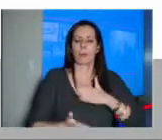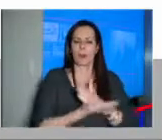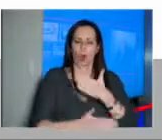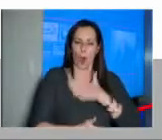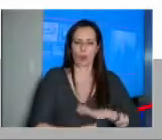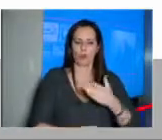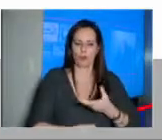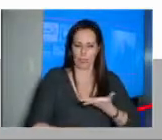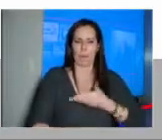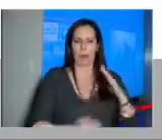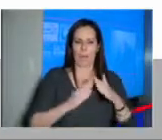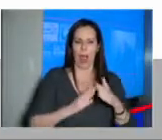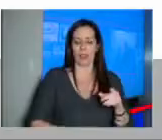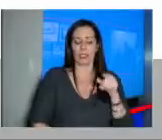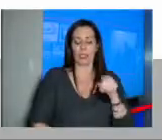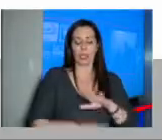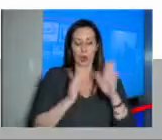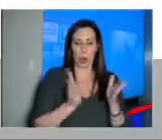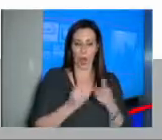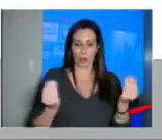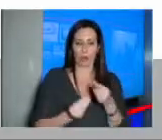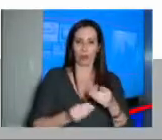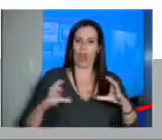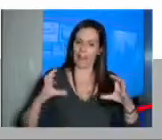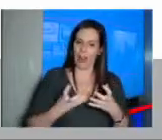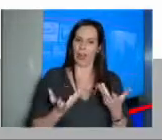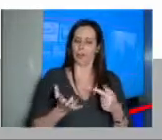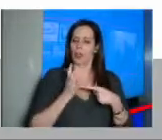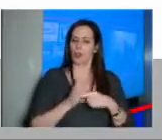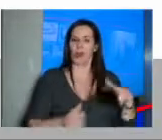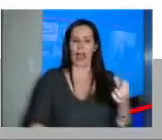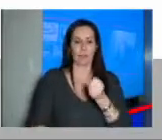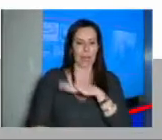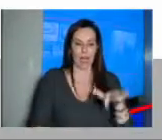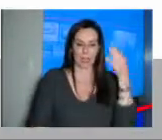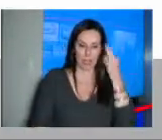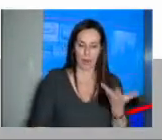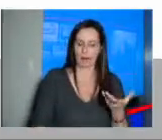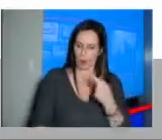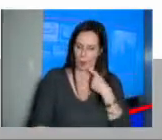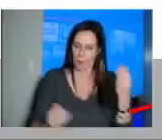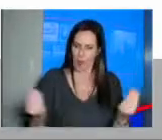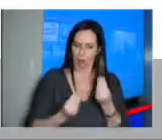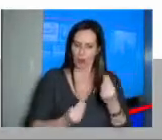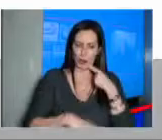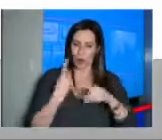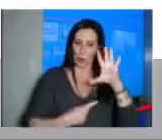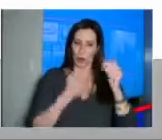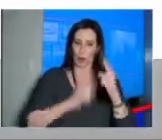רוצים שיעבור אלינו. וכל הדברים שהם חברתיים, תיקח את חטיפת ילדי תימן, אתה מדבר על משהו של שנות